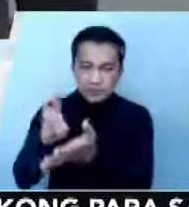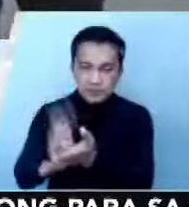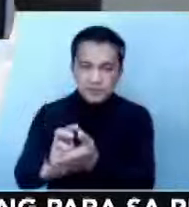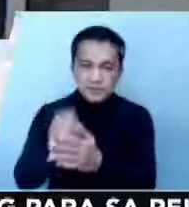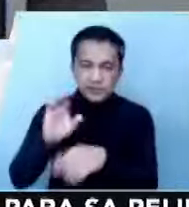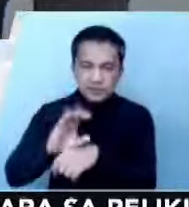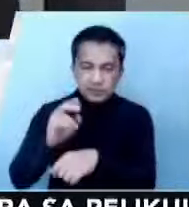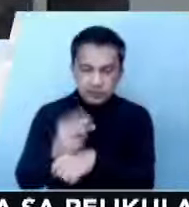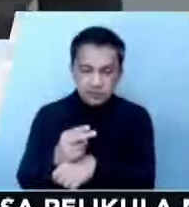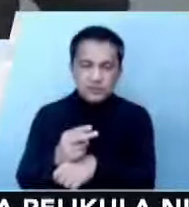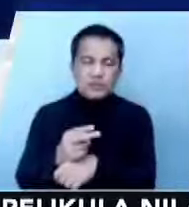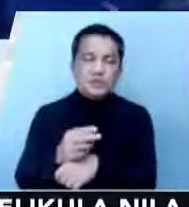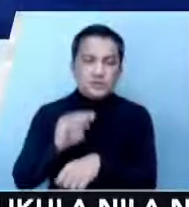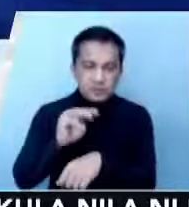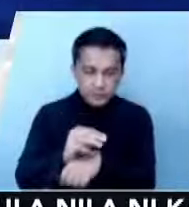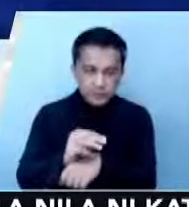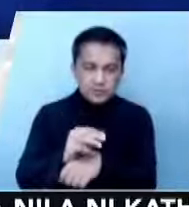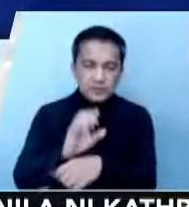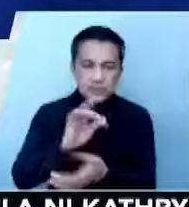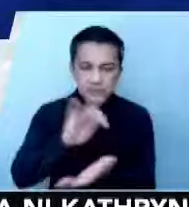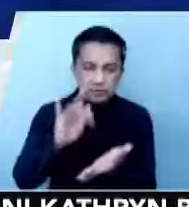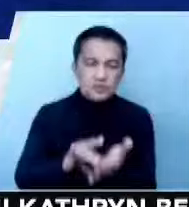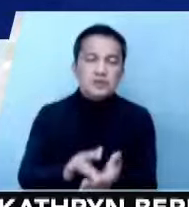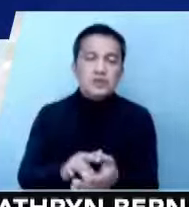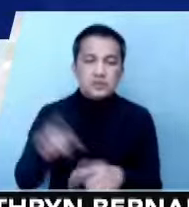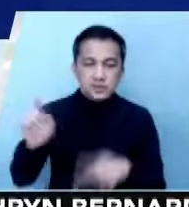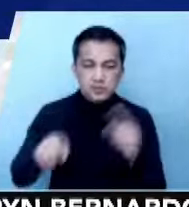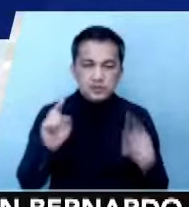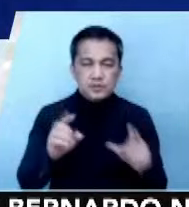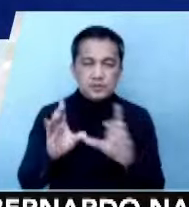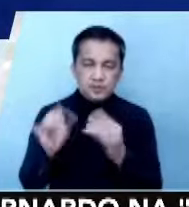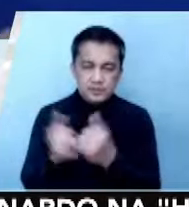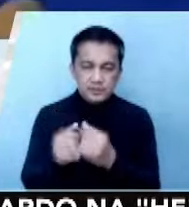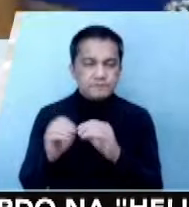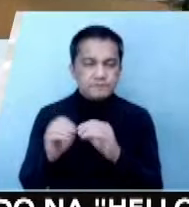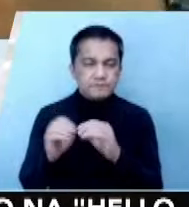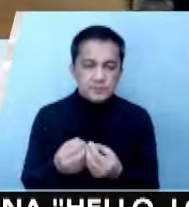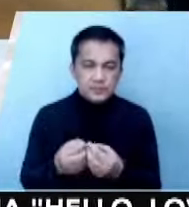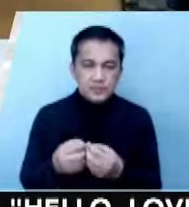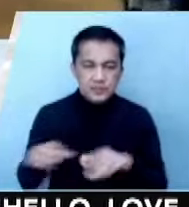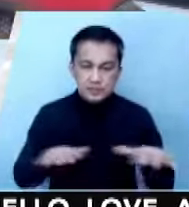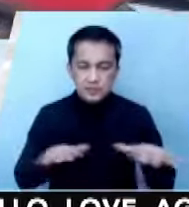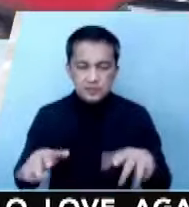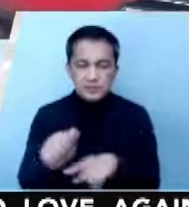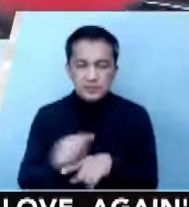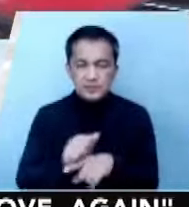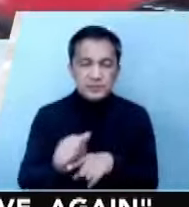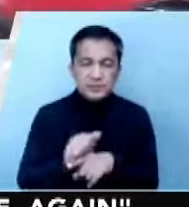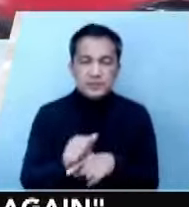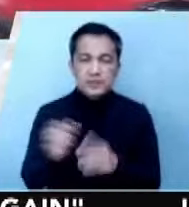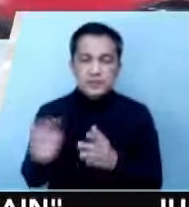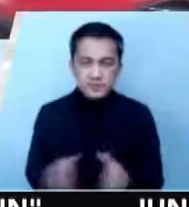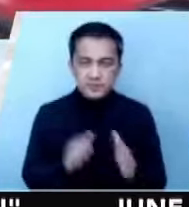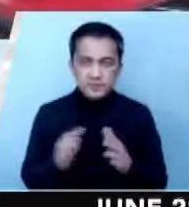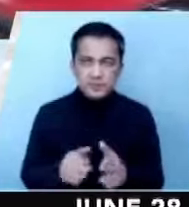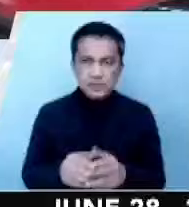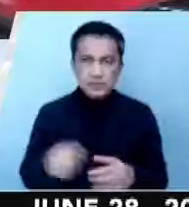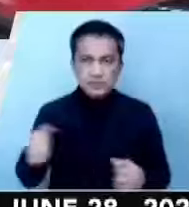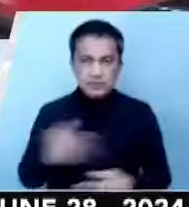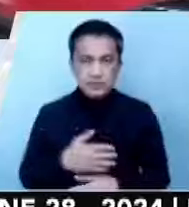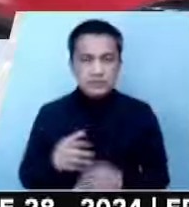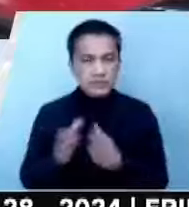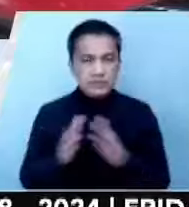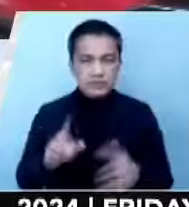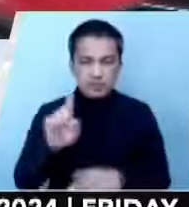kapitolyo. Gayun din ang iba't ibang kumpanya at organisasyon. Ang earthquake drill ay paghahanda rin sa kinatatakutang The Big One